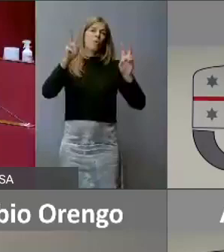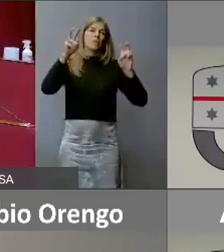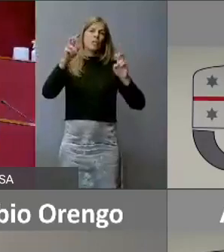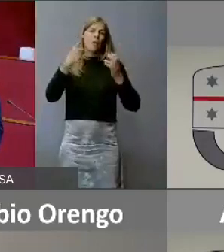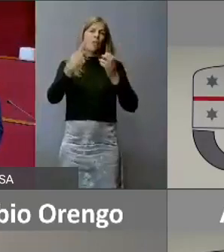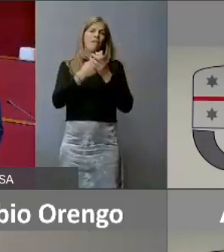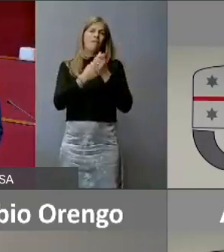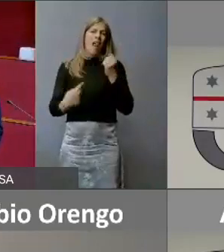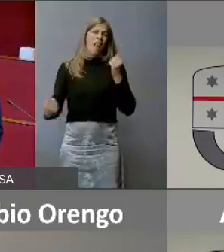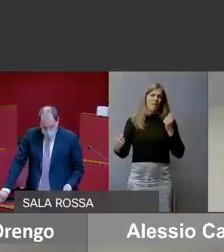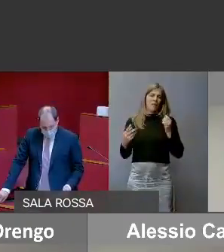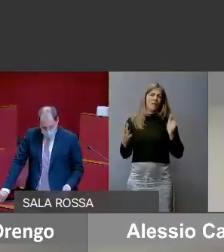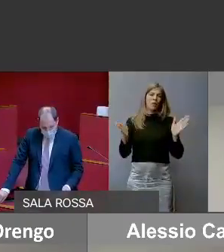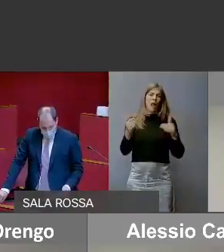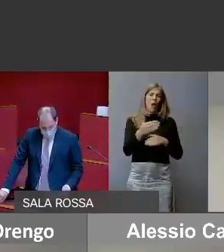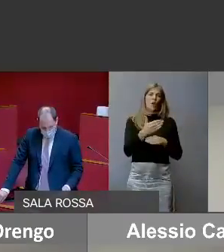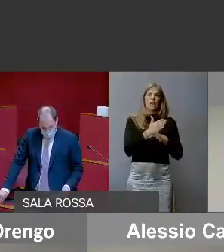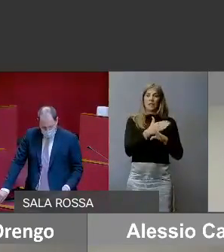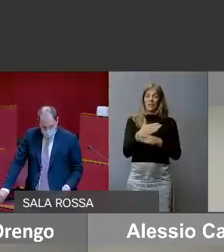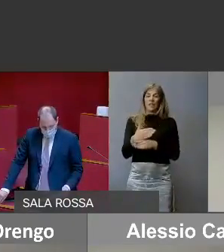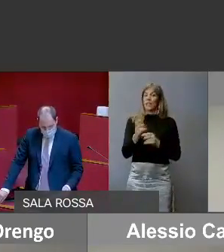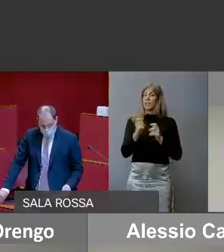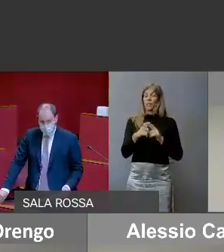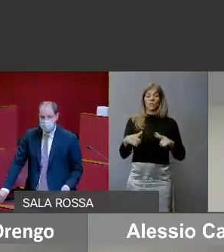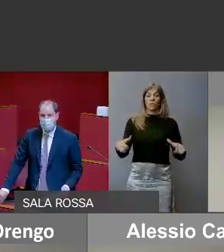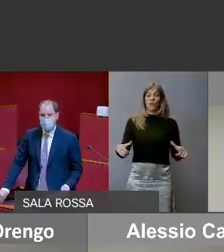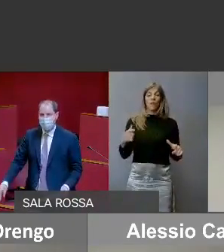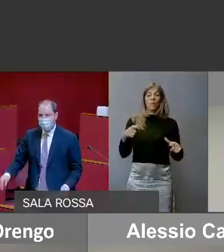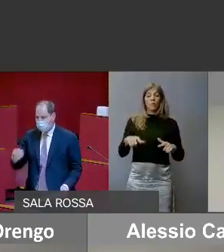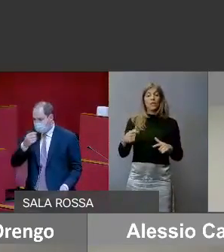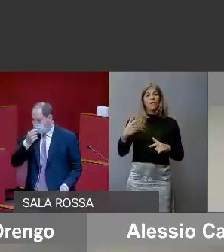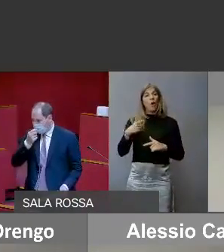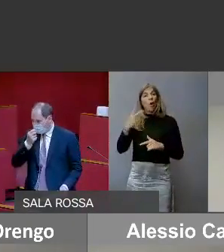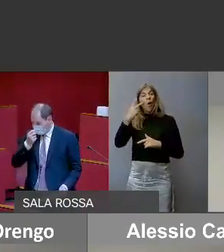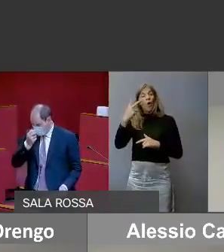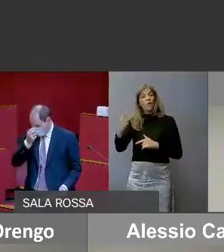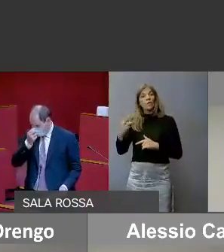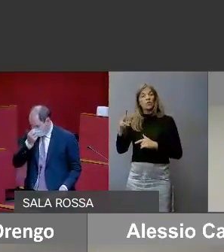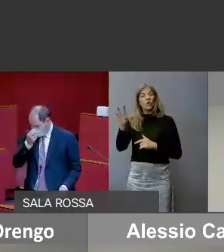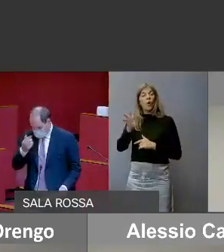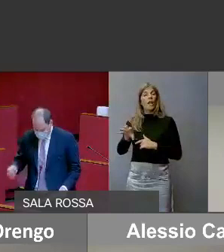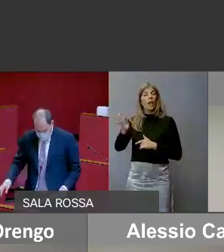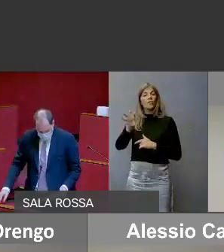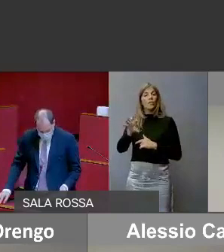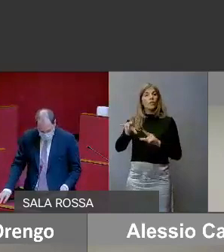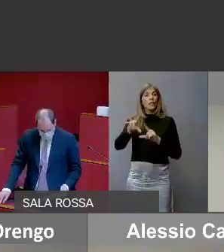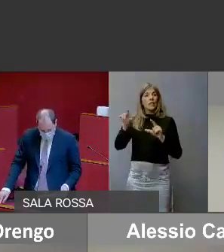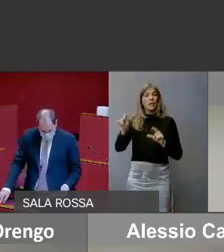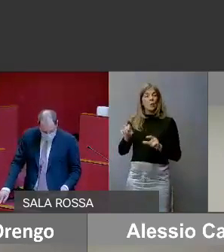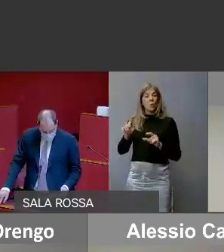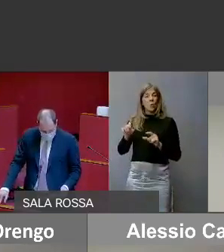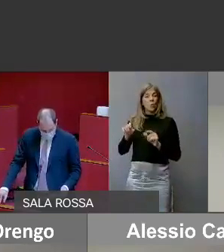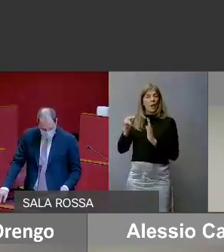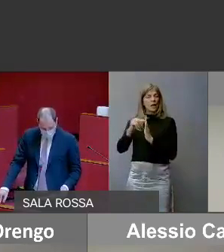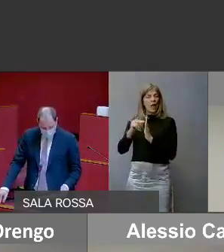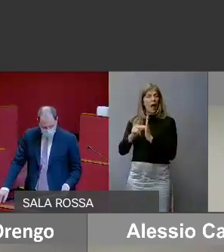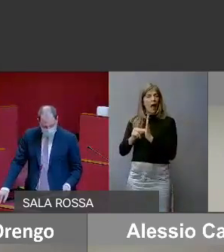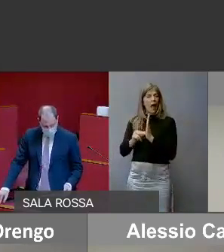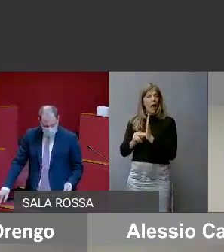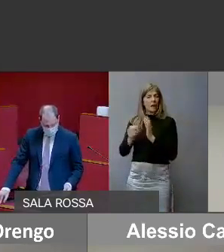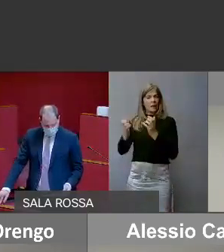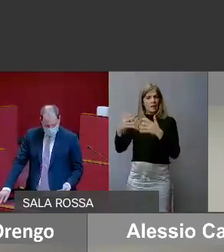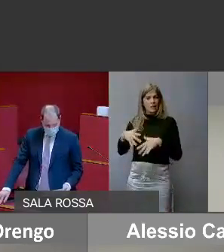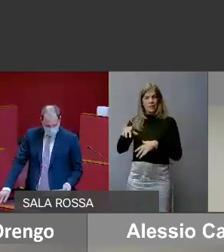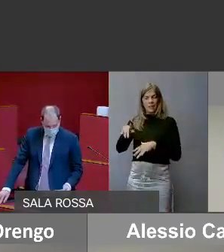perché dai dati che sono disponibili sul sito della regione liguria risulterebbe ma ovviamente ora chiedo conferma